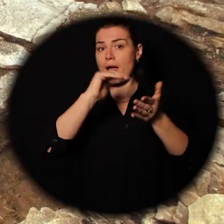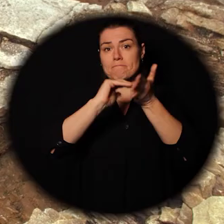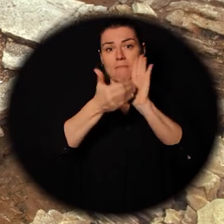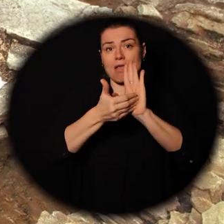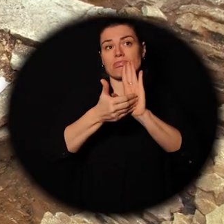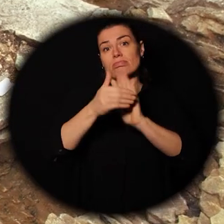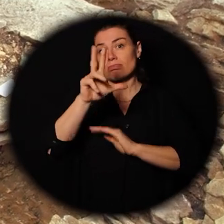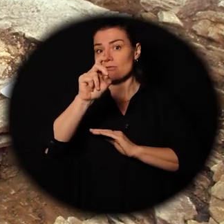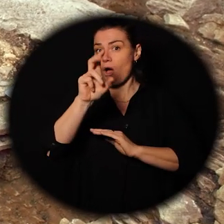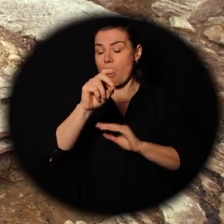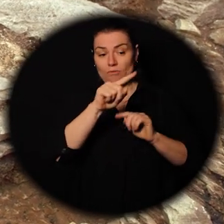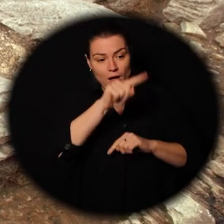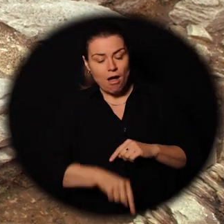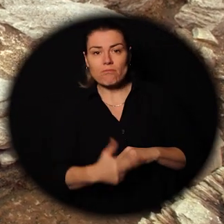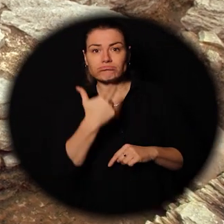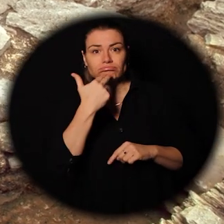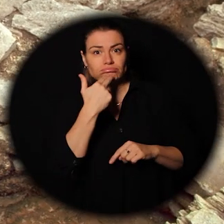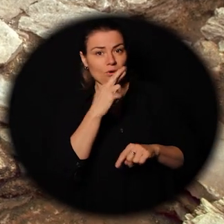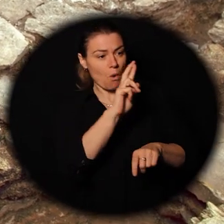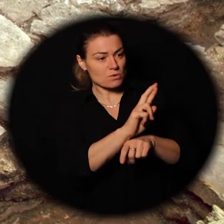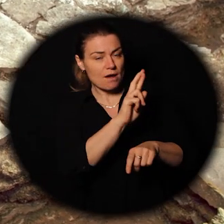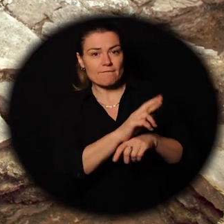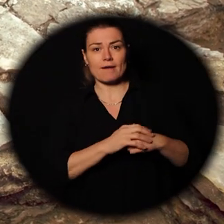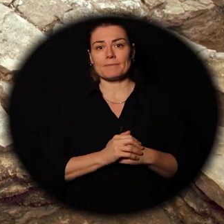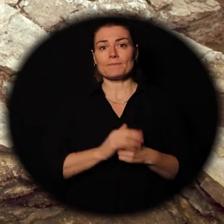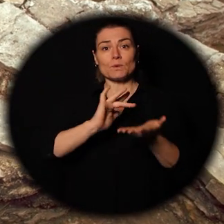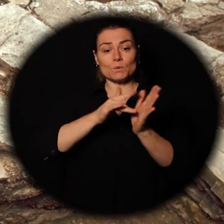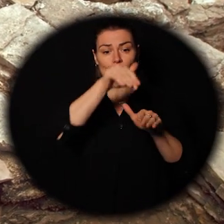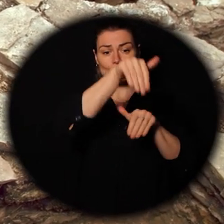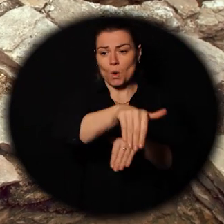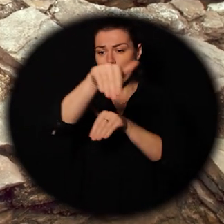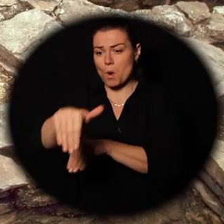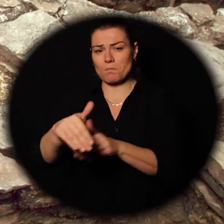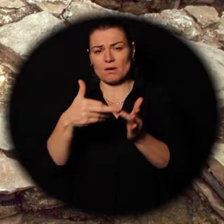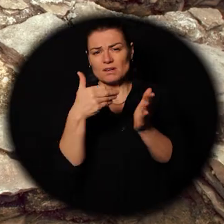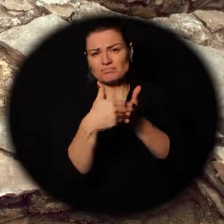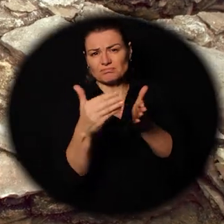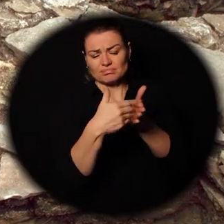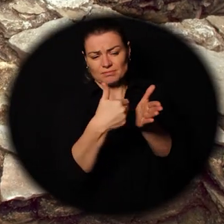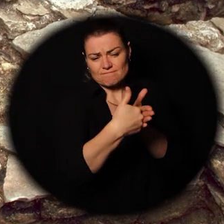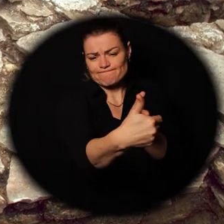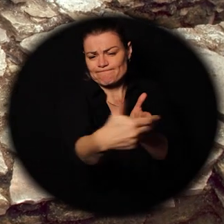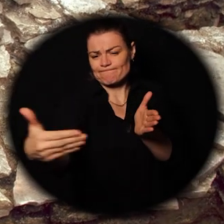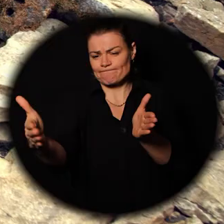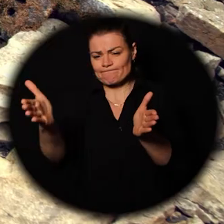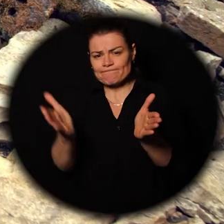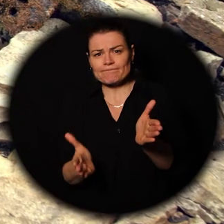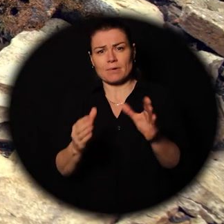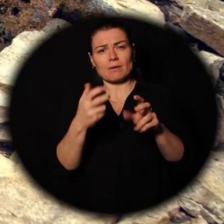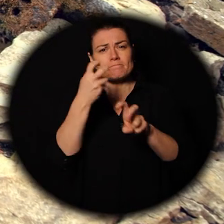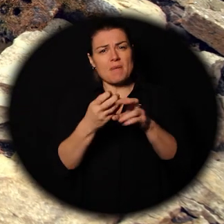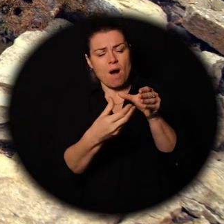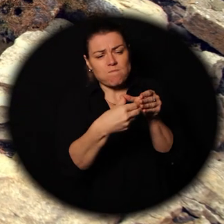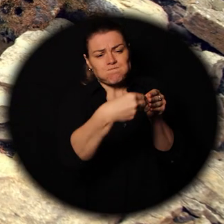conservés, toutes les tombes maçonnées, agencées avec des dalles verticales, avec des murets, avec des couvercles, parfois